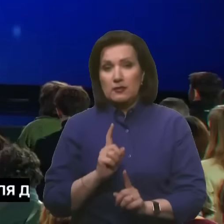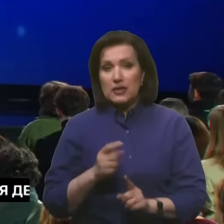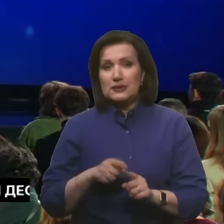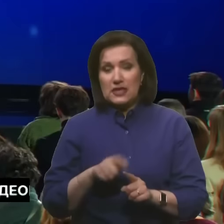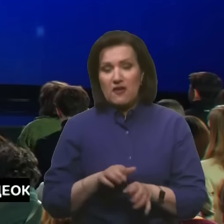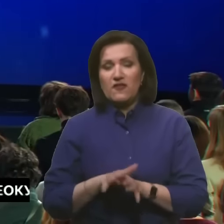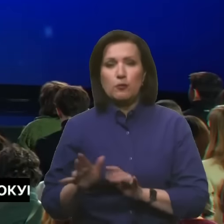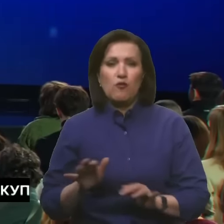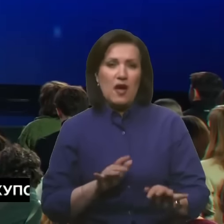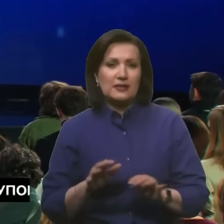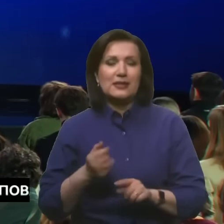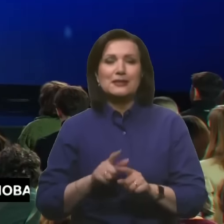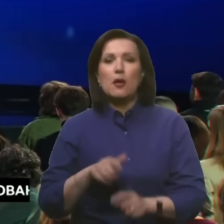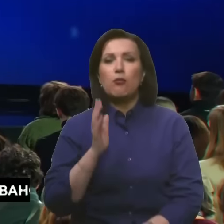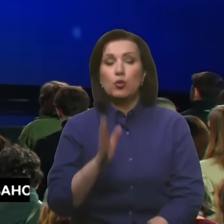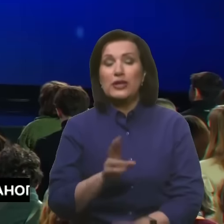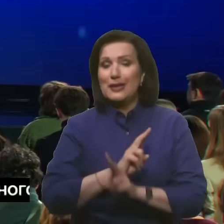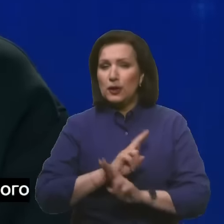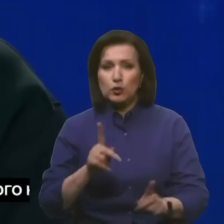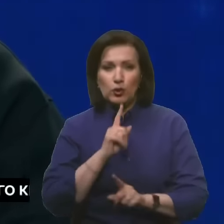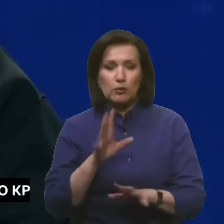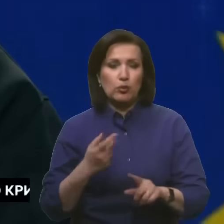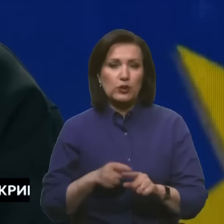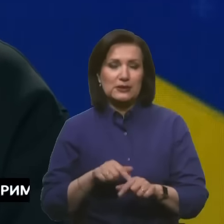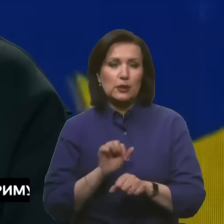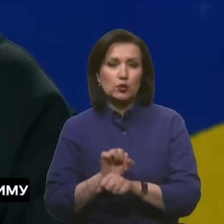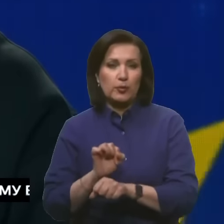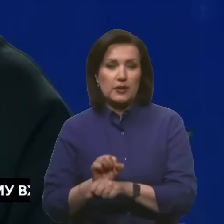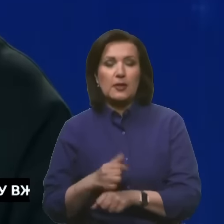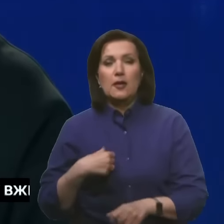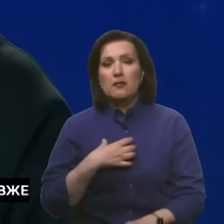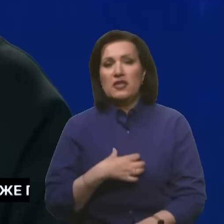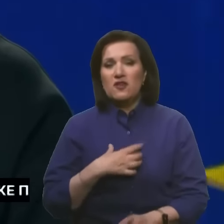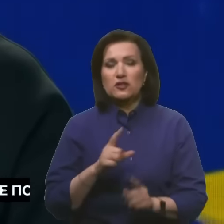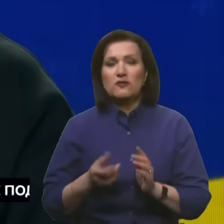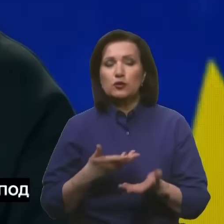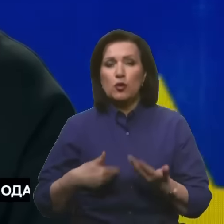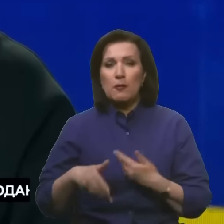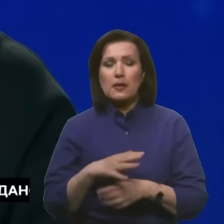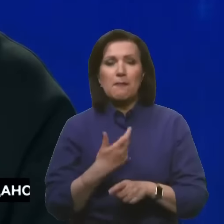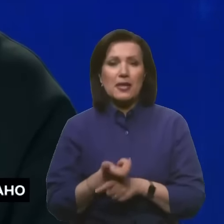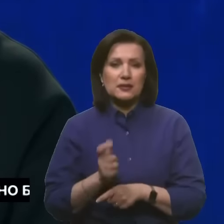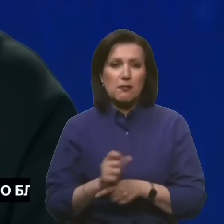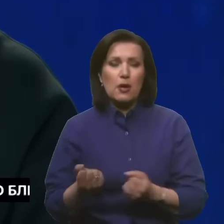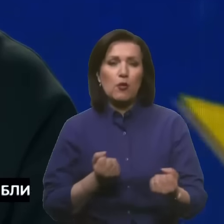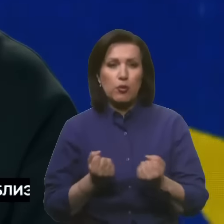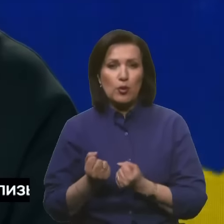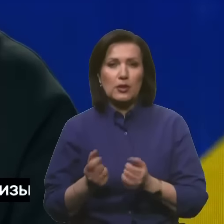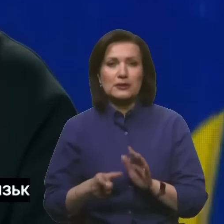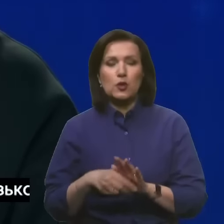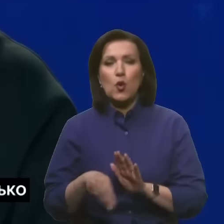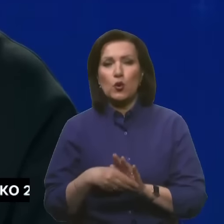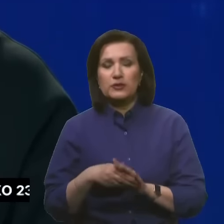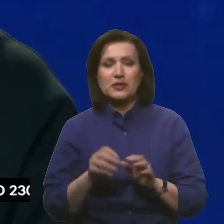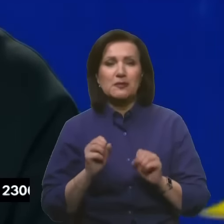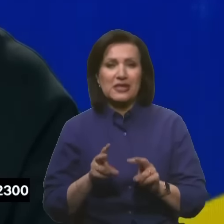це відбувається і це буде, і ніхто не буде це зупиняти. Мені важливо, що ми максимально боремося з